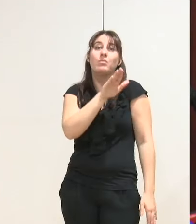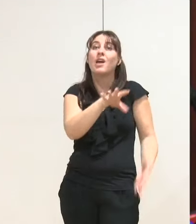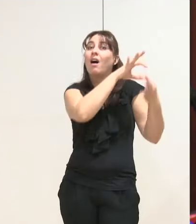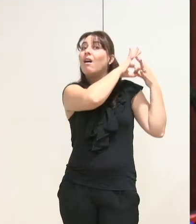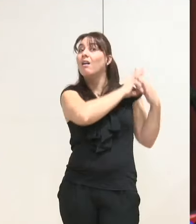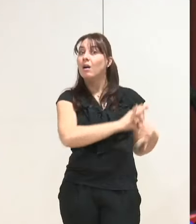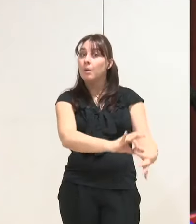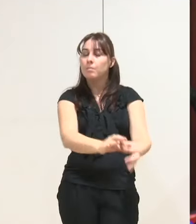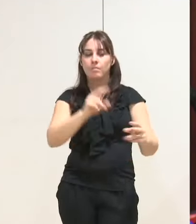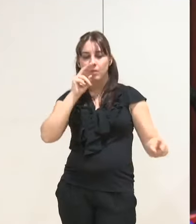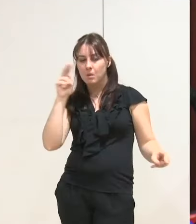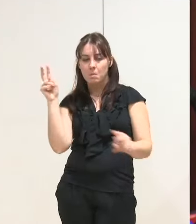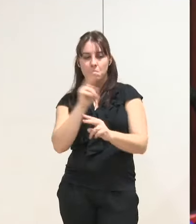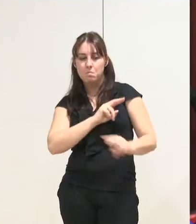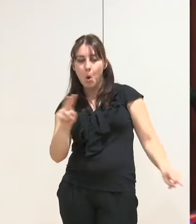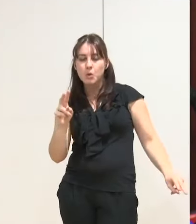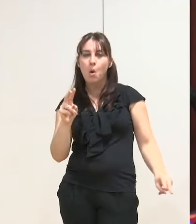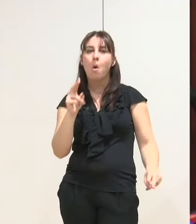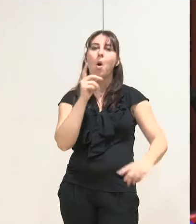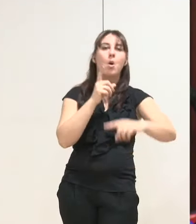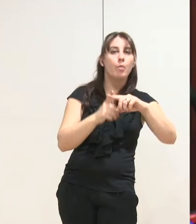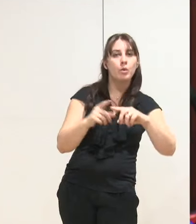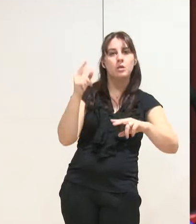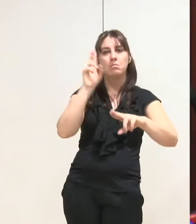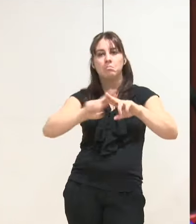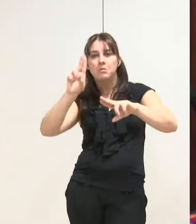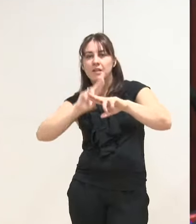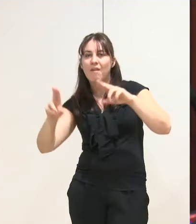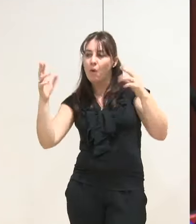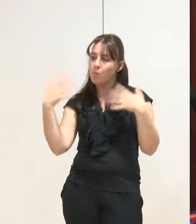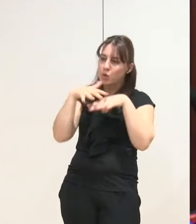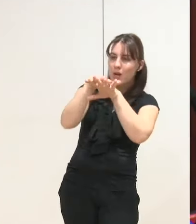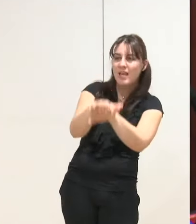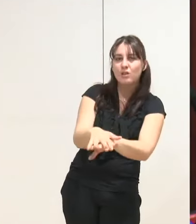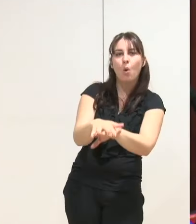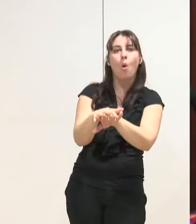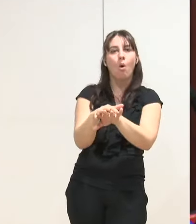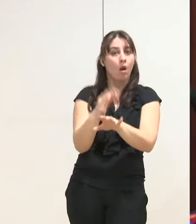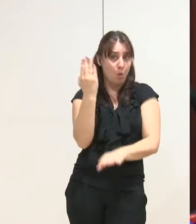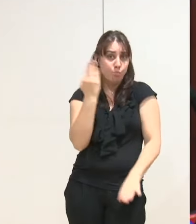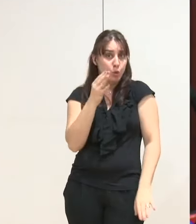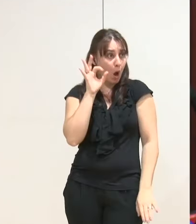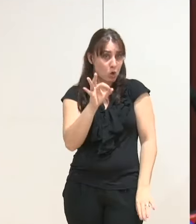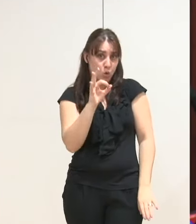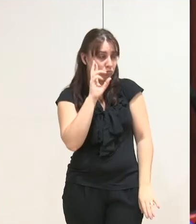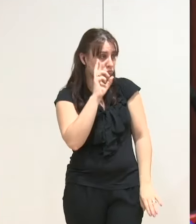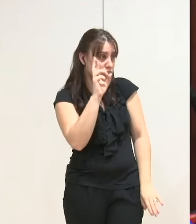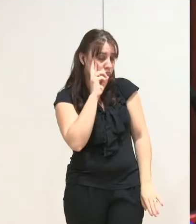pollution et quelques travaux de mutualisation que vous avez fait qui ce qui qui qui était à